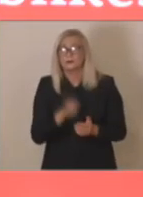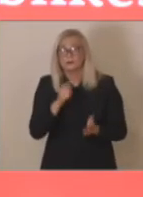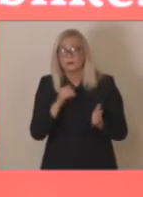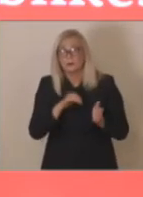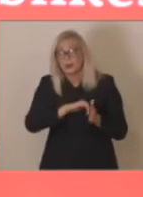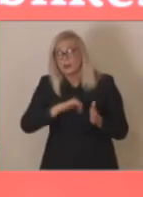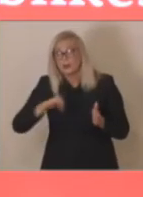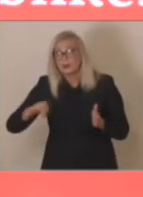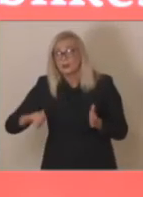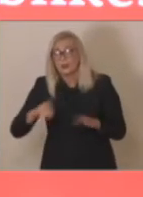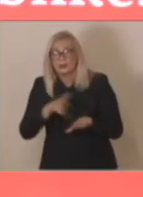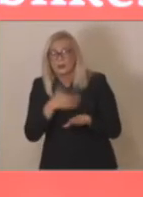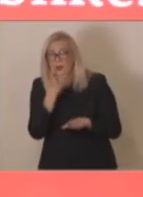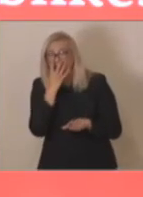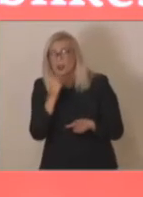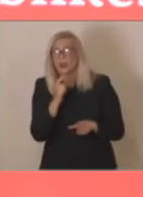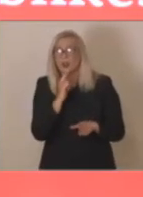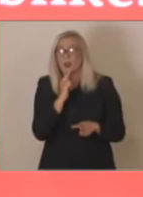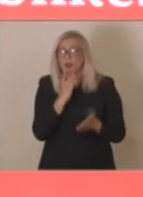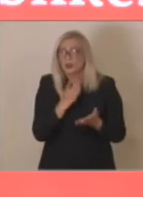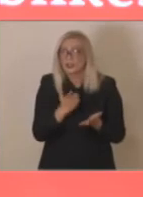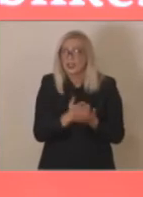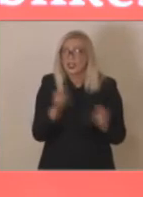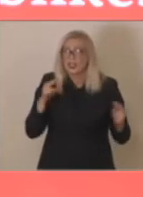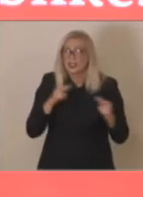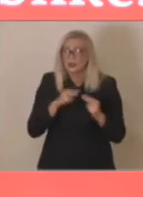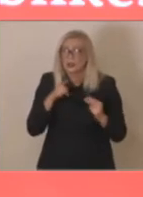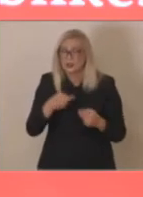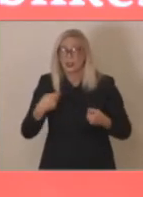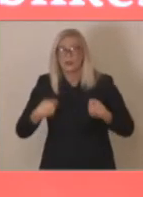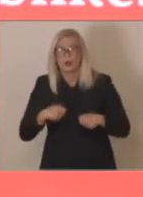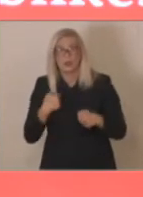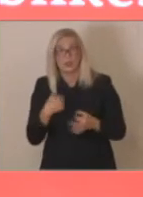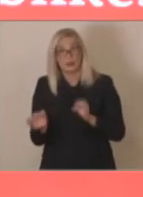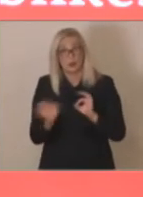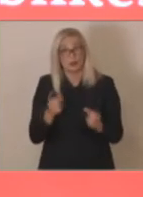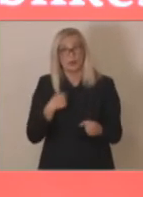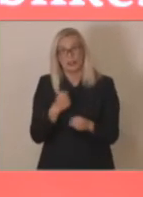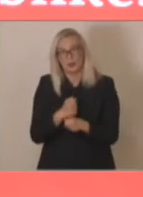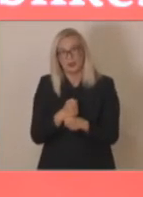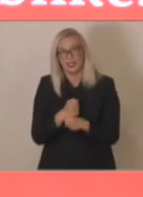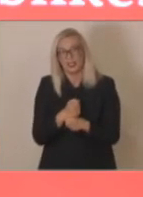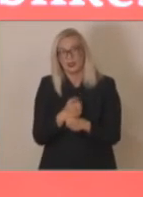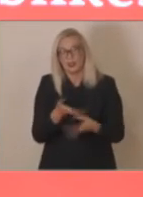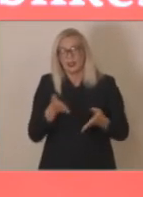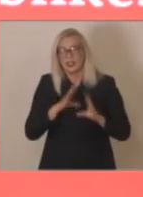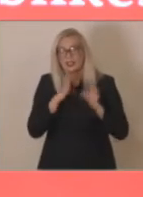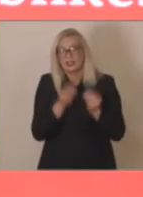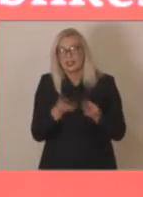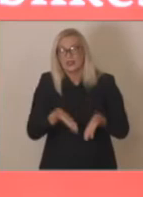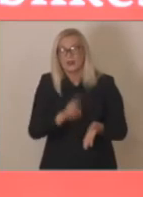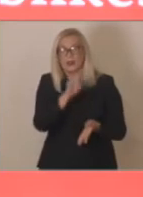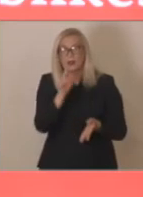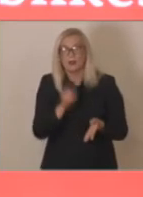остраните смогот со кој што луѓите се очени во градовите. Ние сме подготвени да работиме на сите овие прашања, како